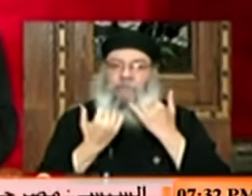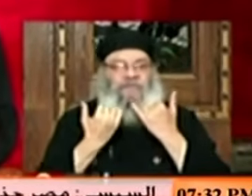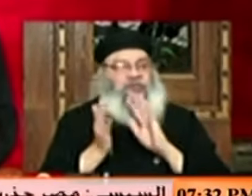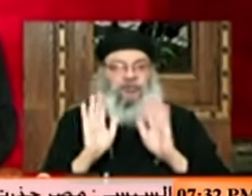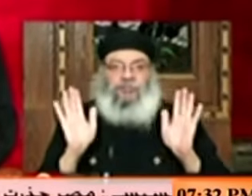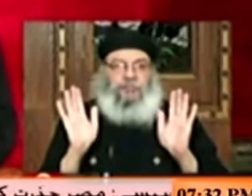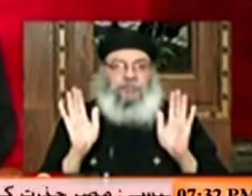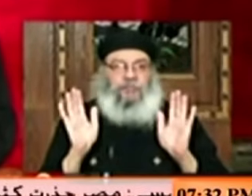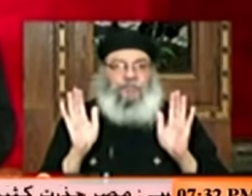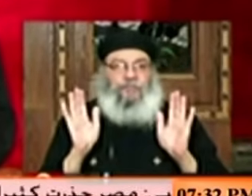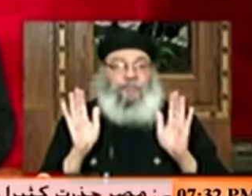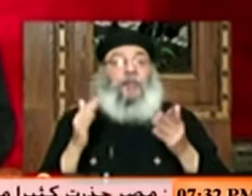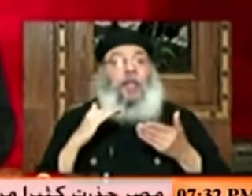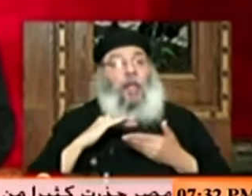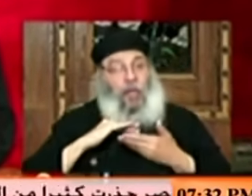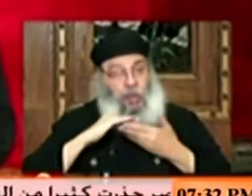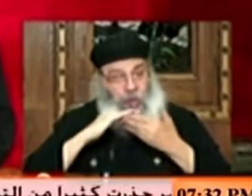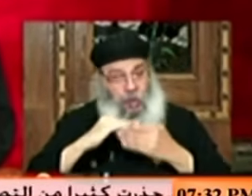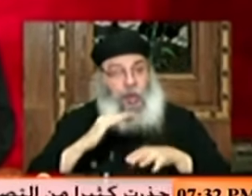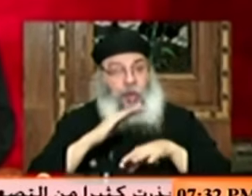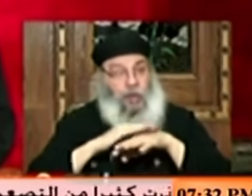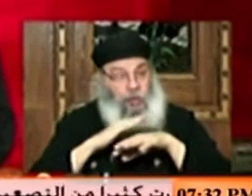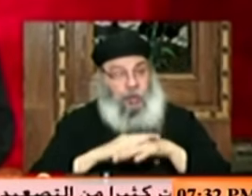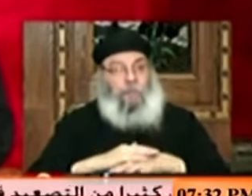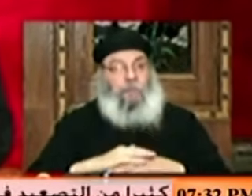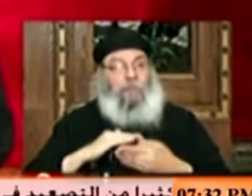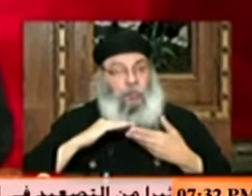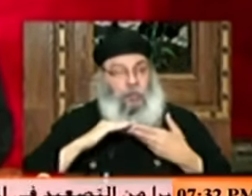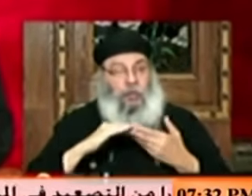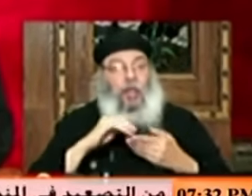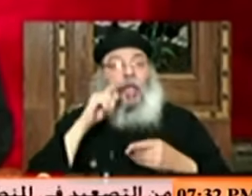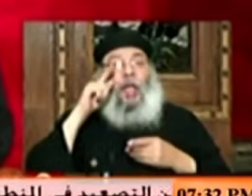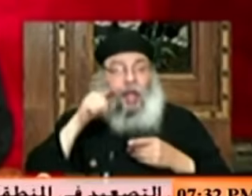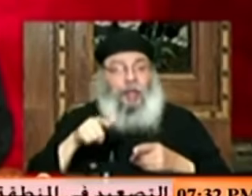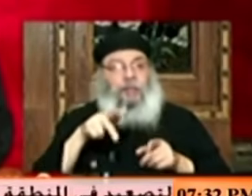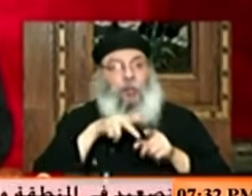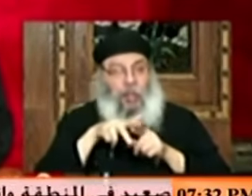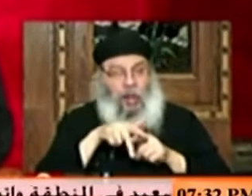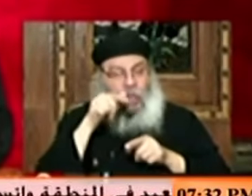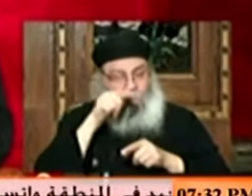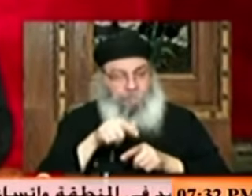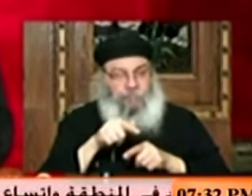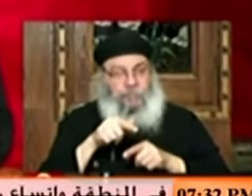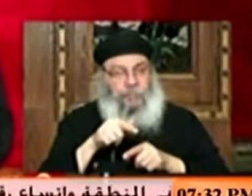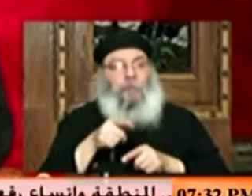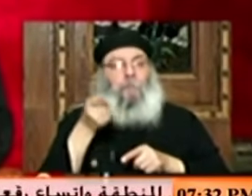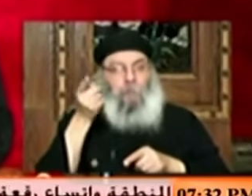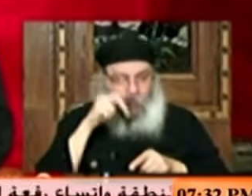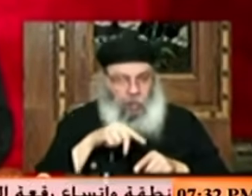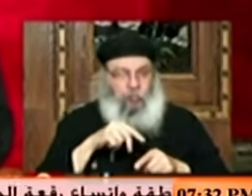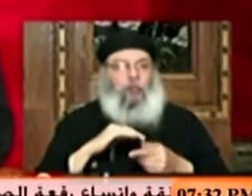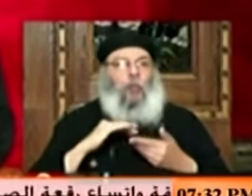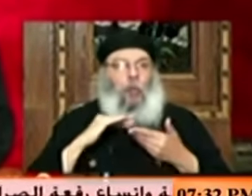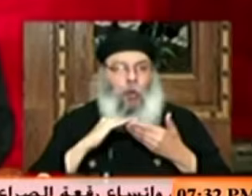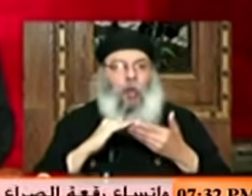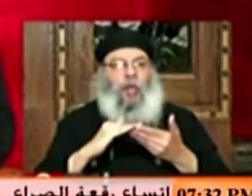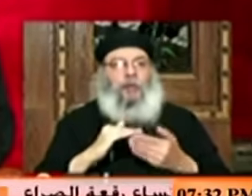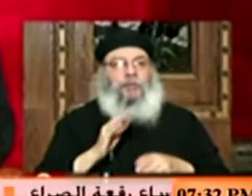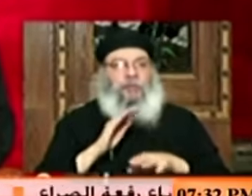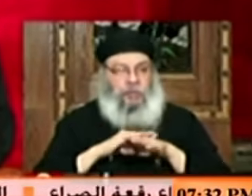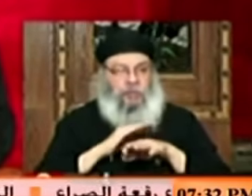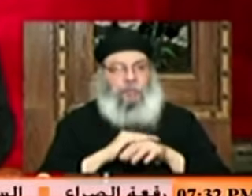حصلش اخدم حتى لو تالمت في الخدمه